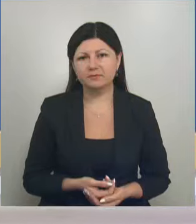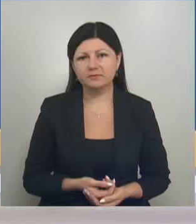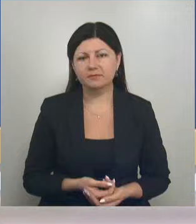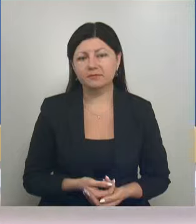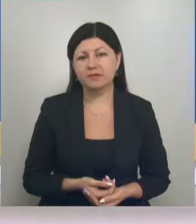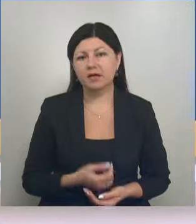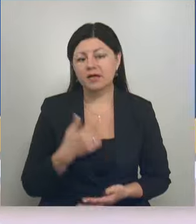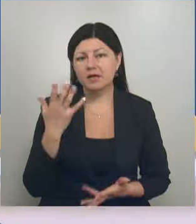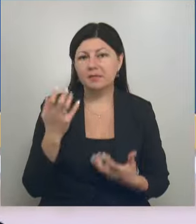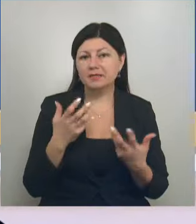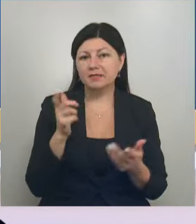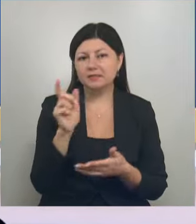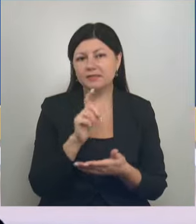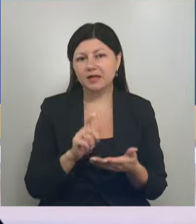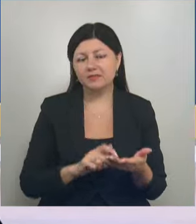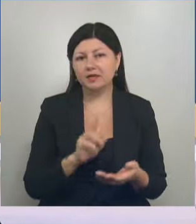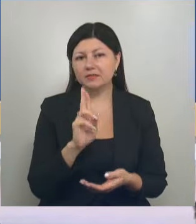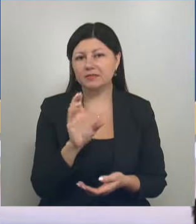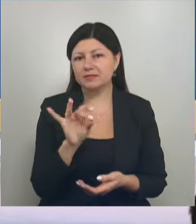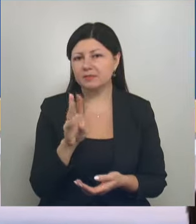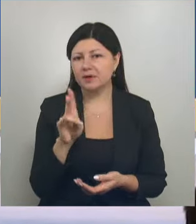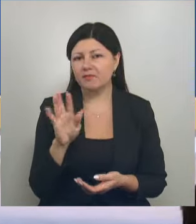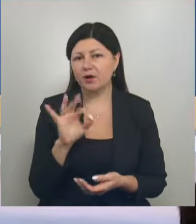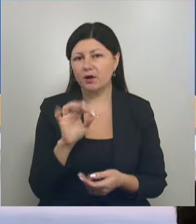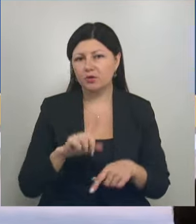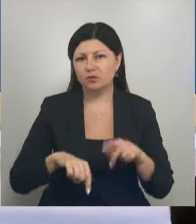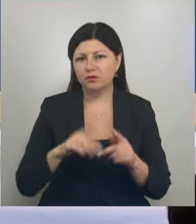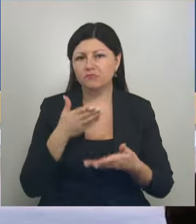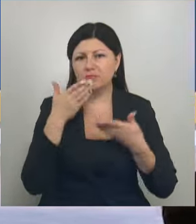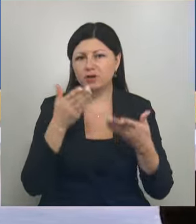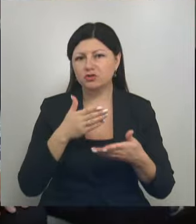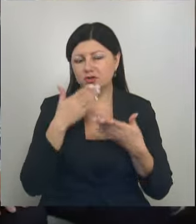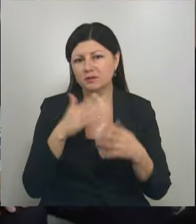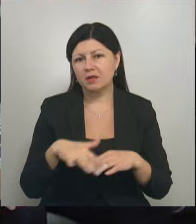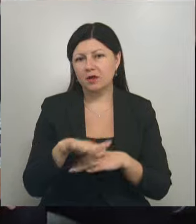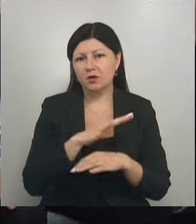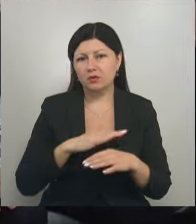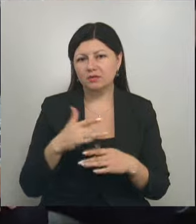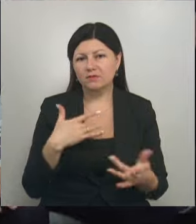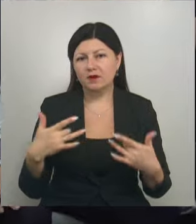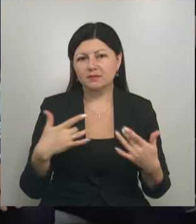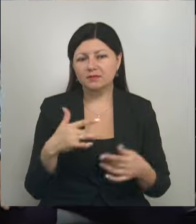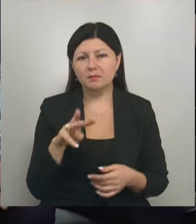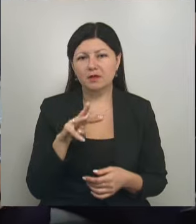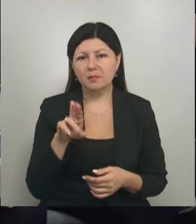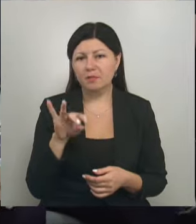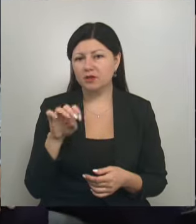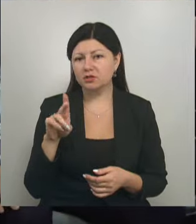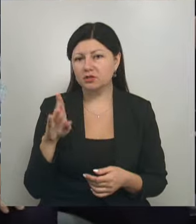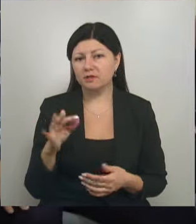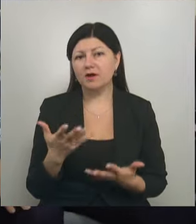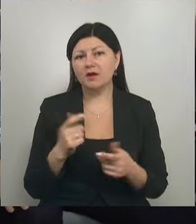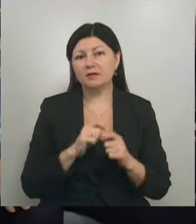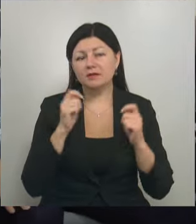отдать. Эмоциональное стихотворение Константина Симонова о родине в прочтении народного артиста страны Михаила Пореченкова открыло день